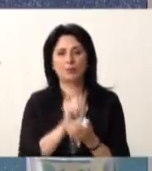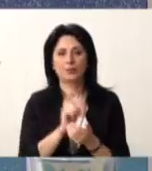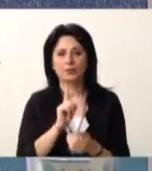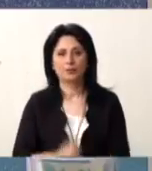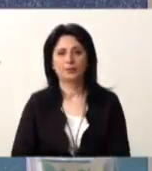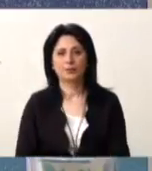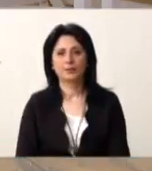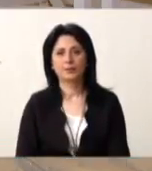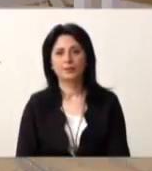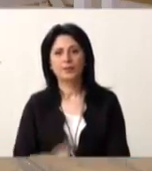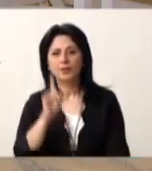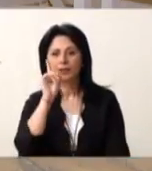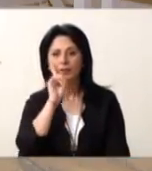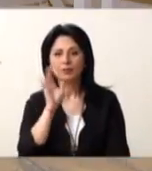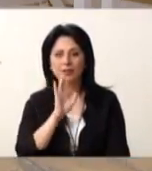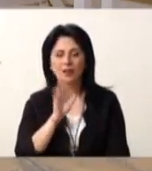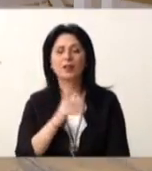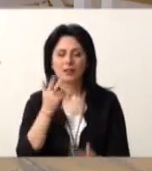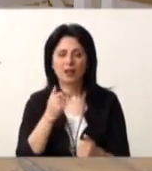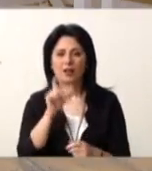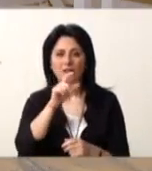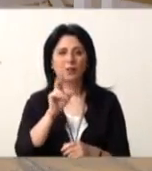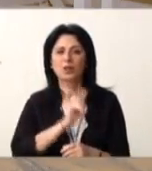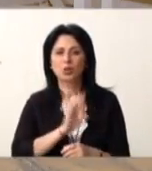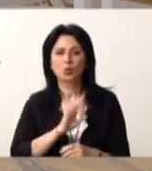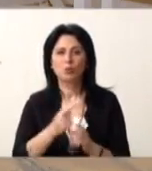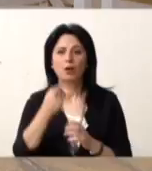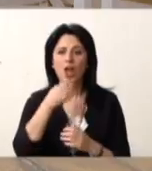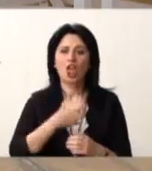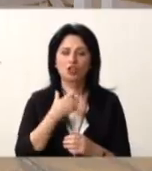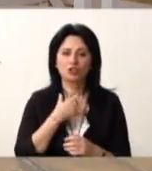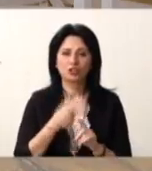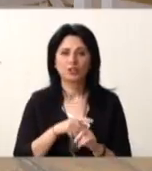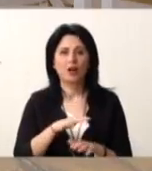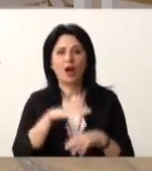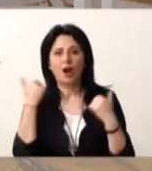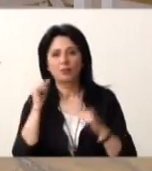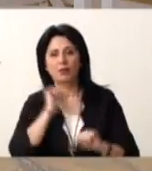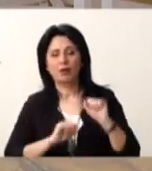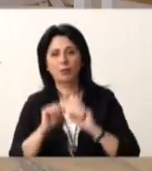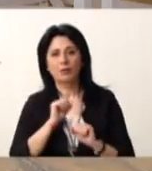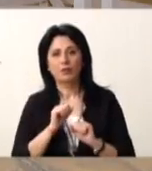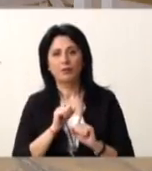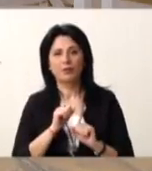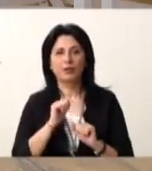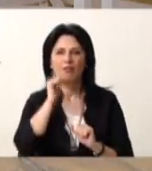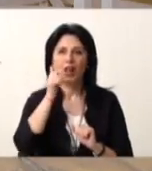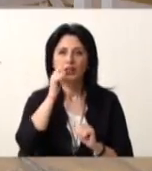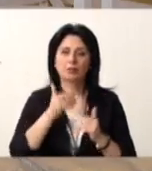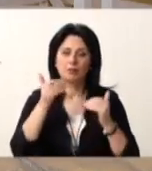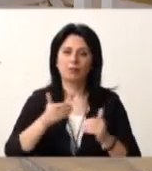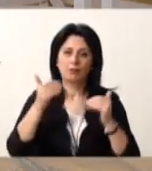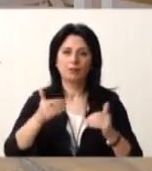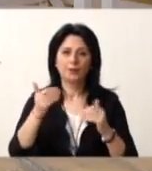უბრალოდ დისკომფორტის მომცემია ეს პროცედურა და ზოგს ეშინია, ზოგს არ უნდა და იმ ხვალზე მას